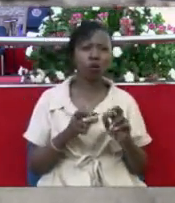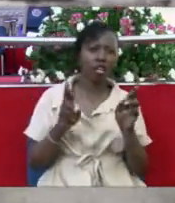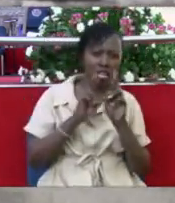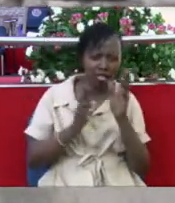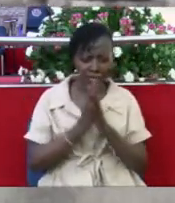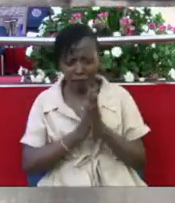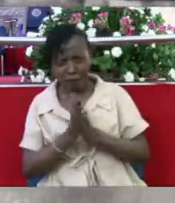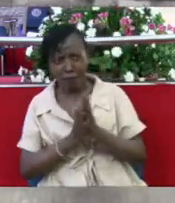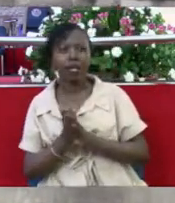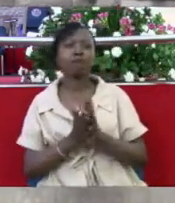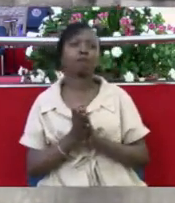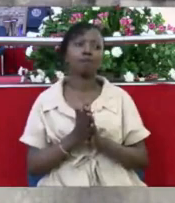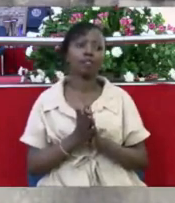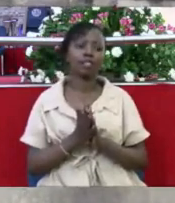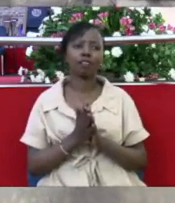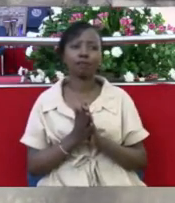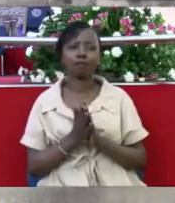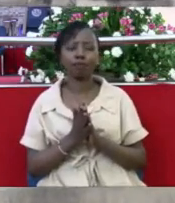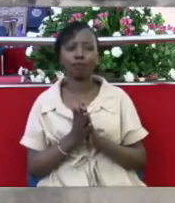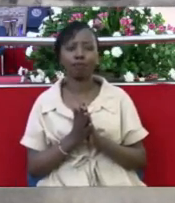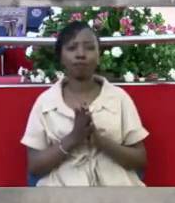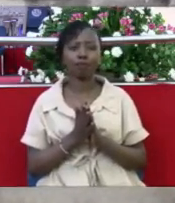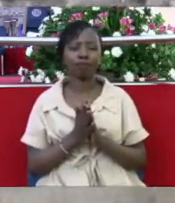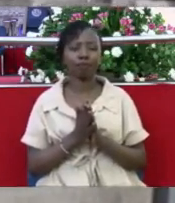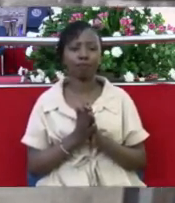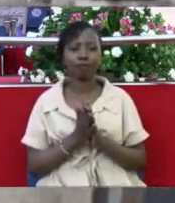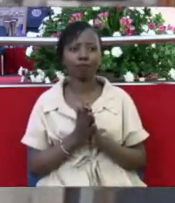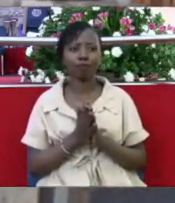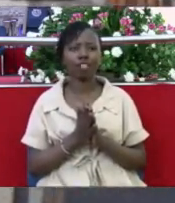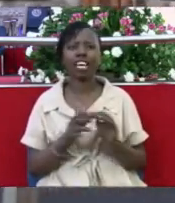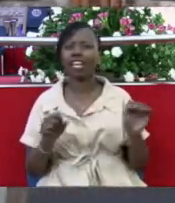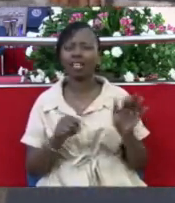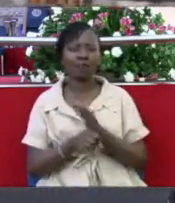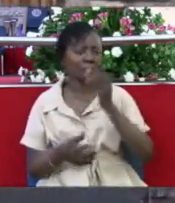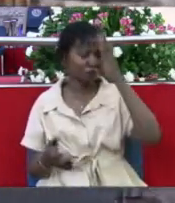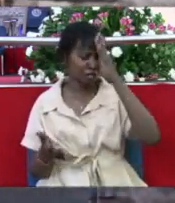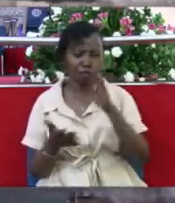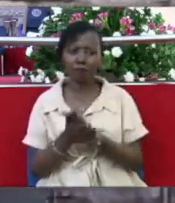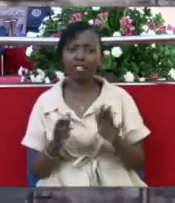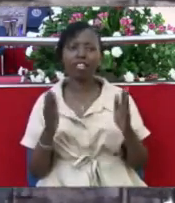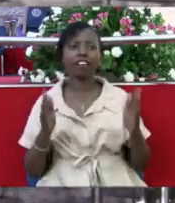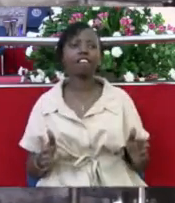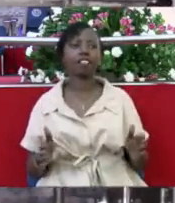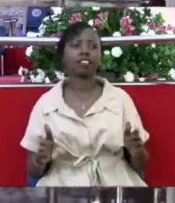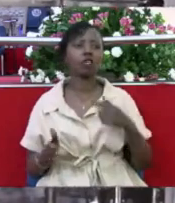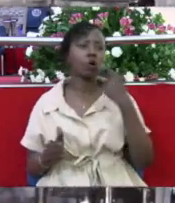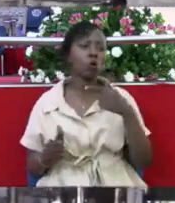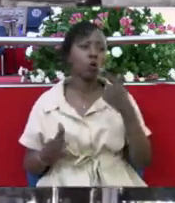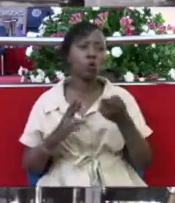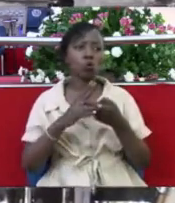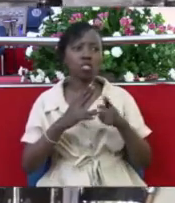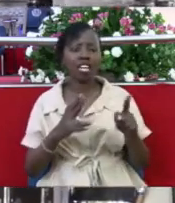sasa anakuwa na kuchunguza katika nyuma yako ama mgongo wako. And many believers, waumini wengi, who have started